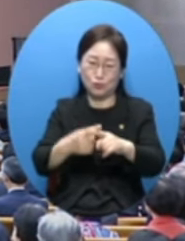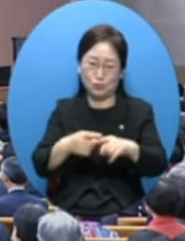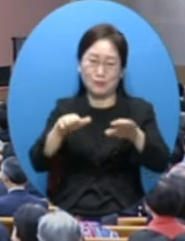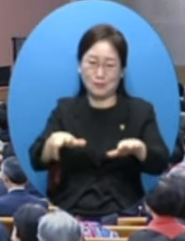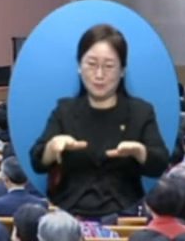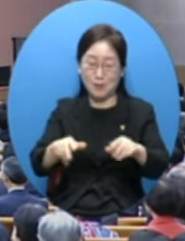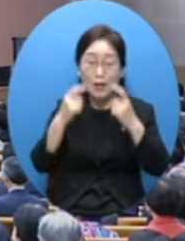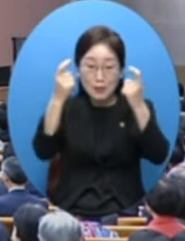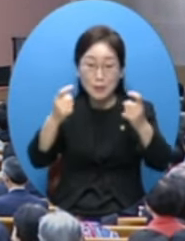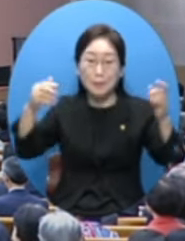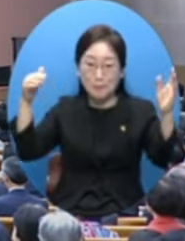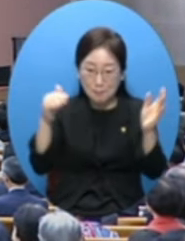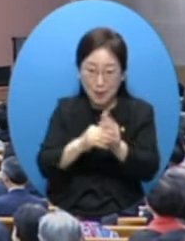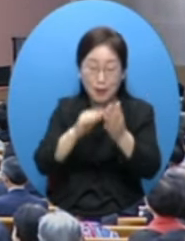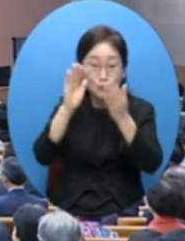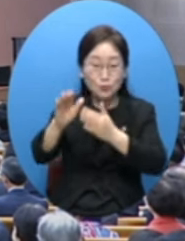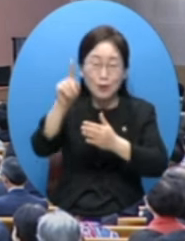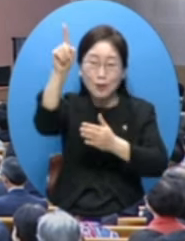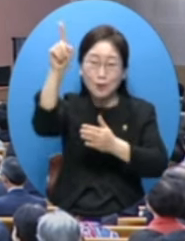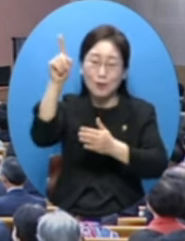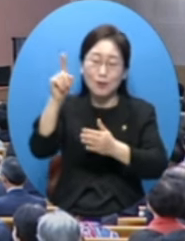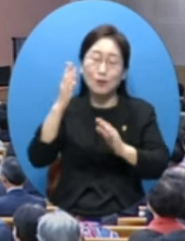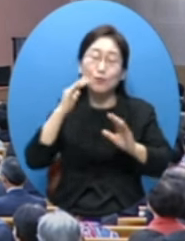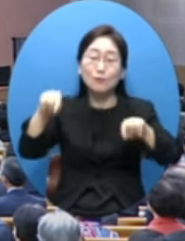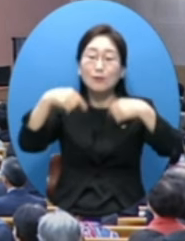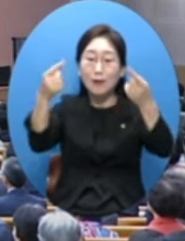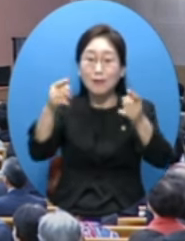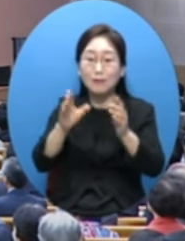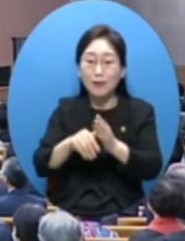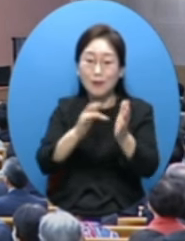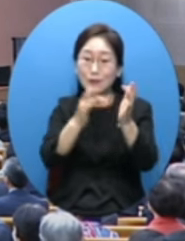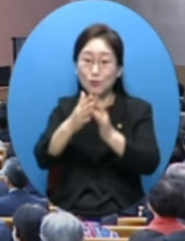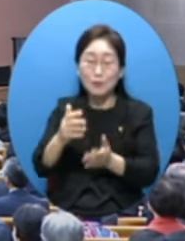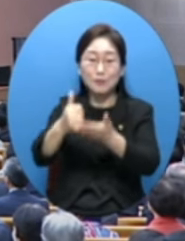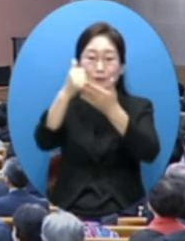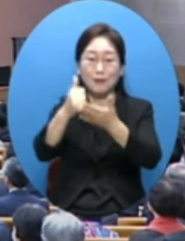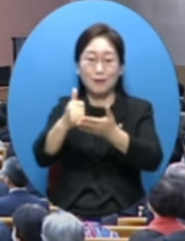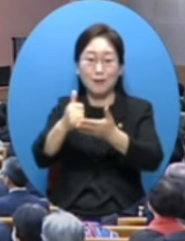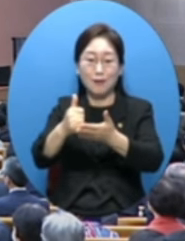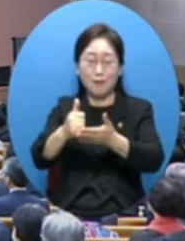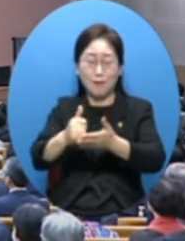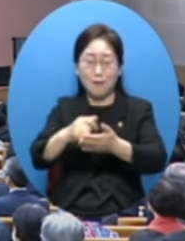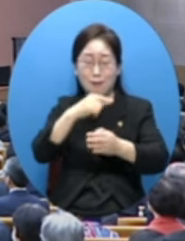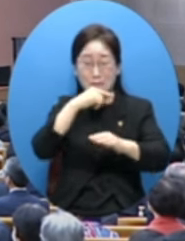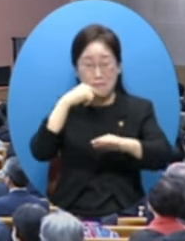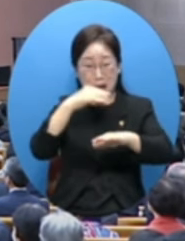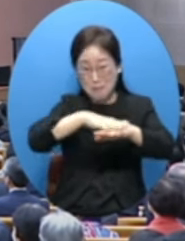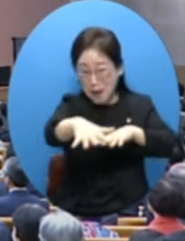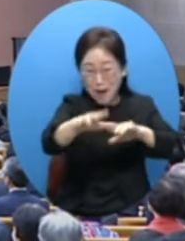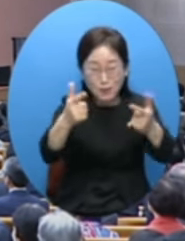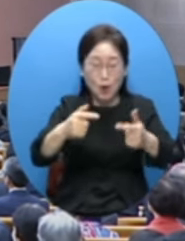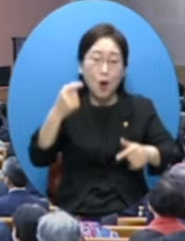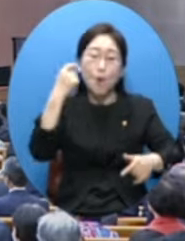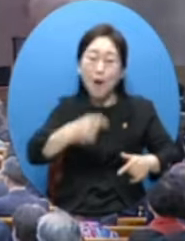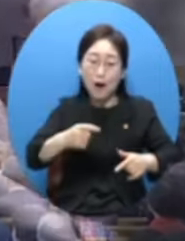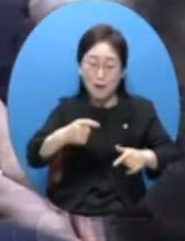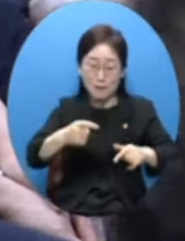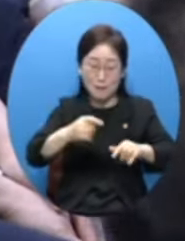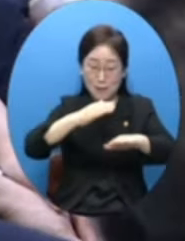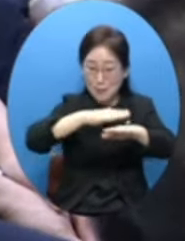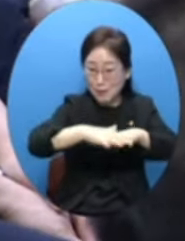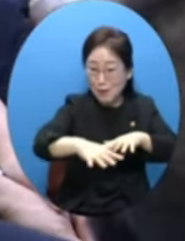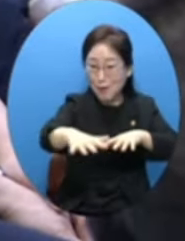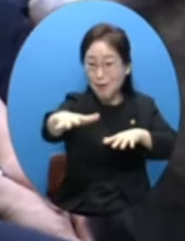순례여정을 마치고 영원한 본향인 천국으로 갈 그때에 우리 예수님께서 레드카펫가 아닌 황금길을 깐 그